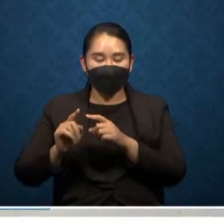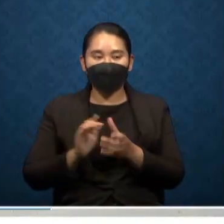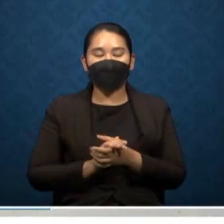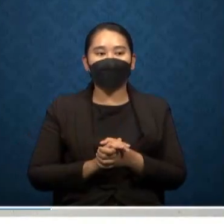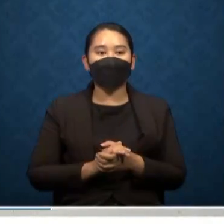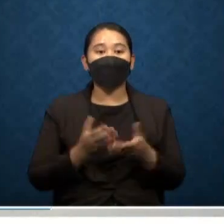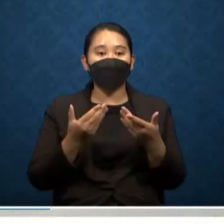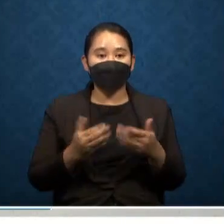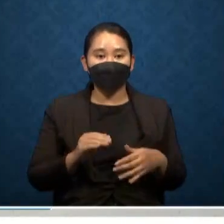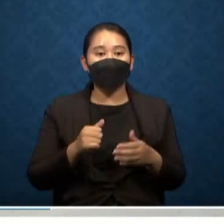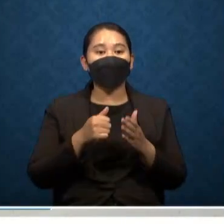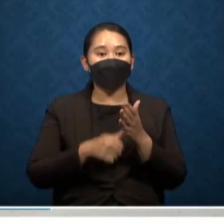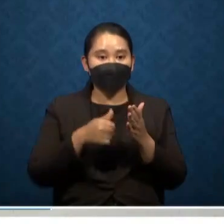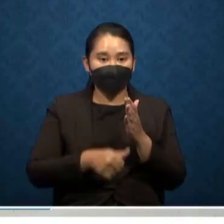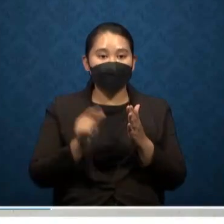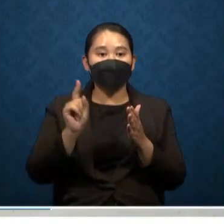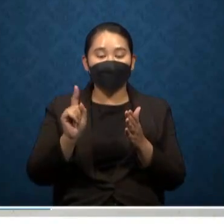วกกับในเรื่องของการ